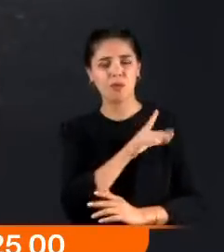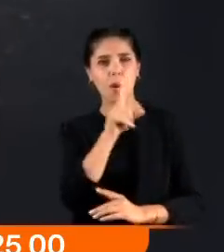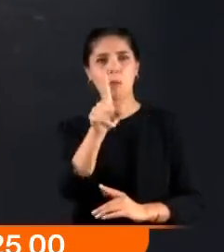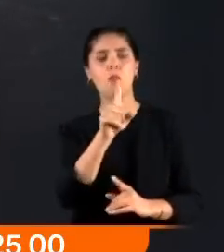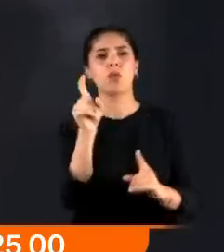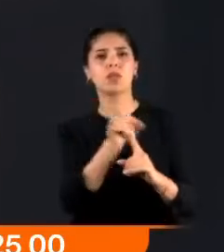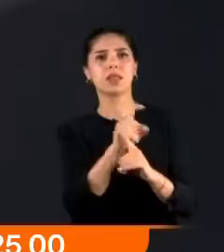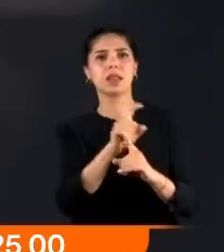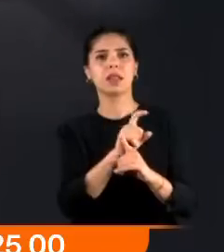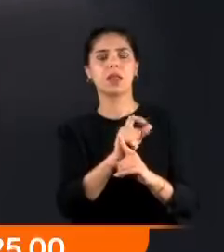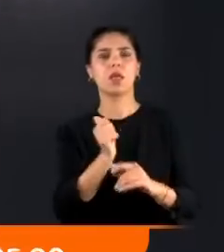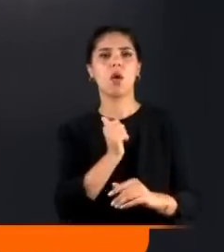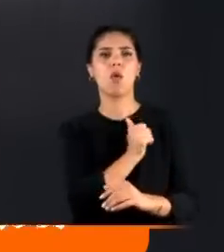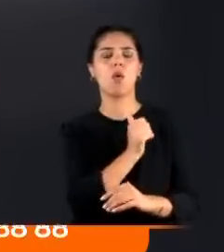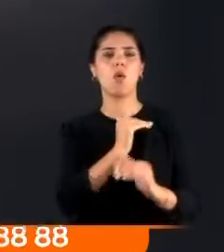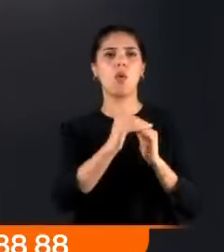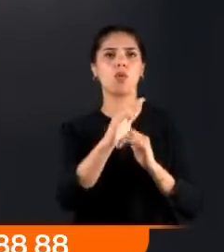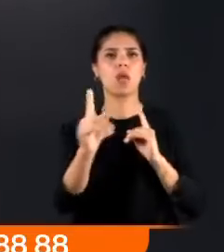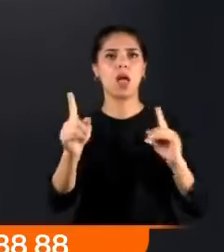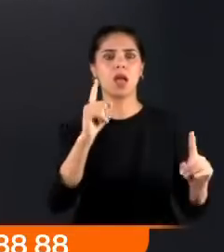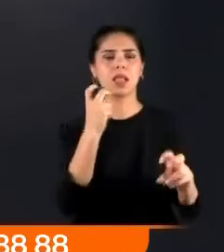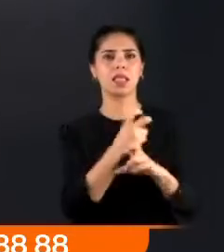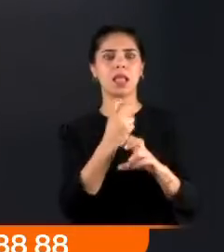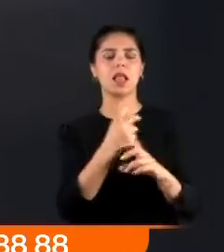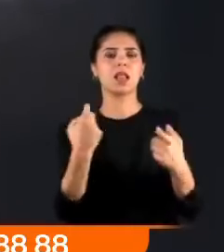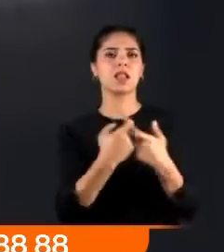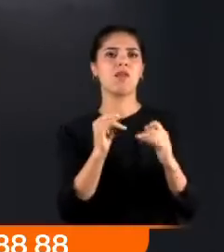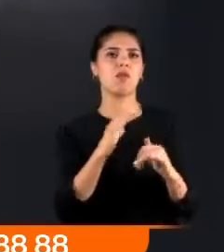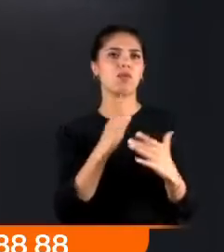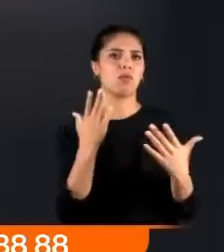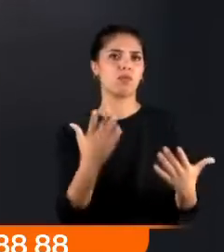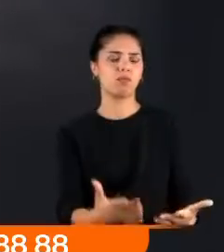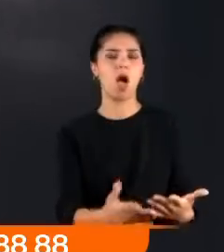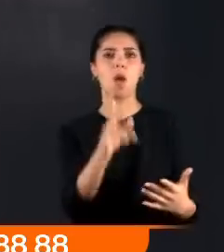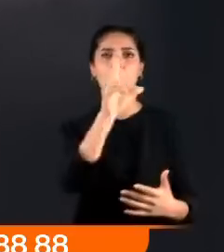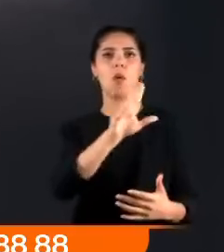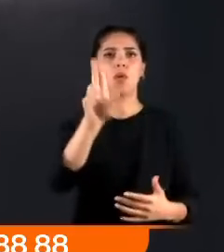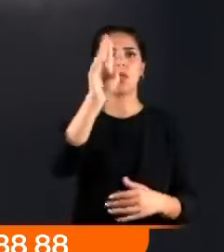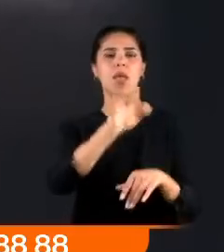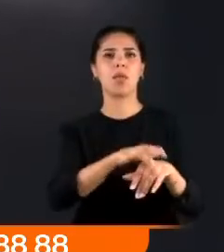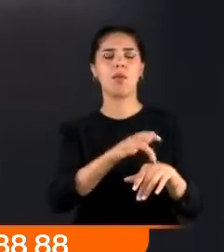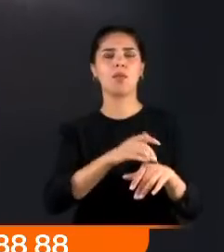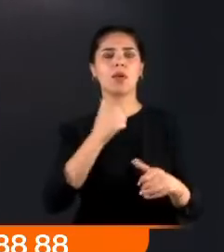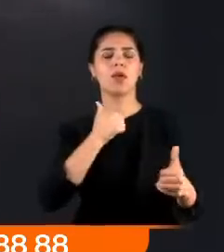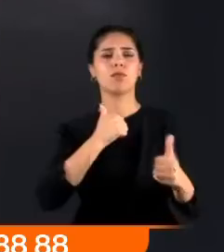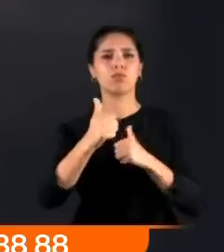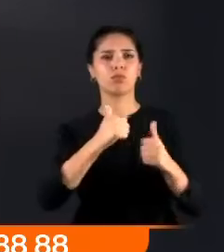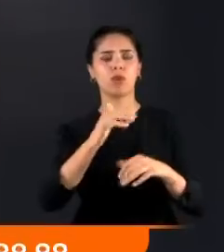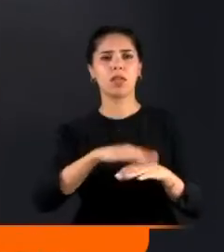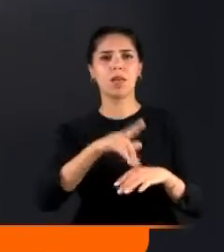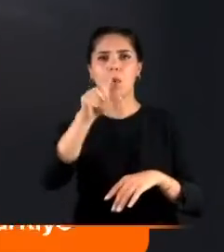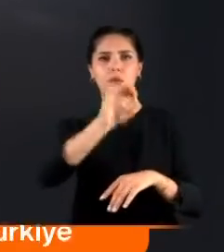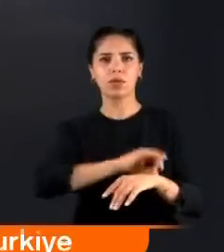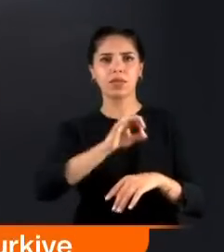gergin ortamda ordular arasında tehlikeli bir savaş oyunu gerçekleştirildi. 37 ülkenin kozlarını paylaştığı anlar açık